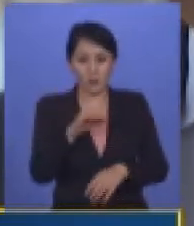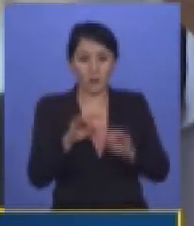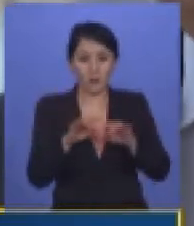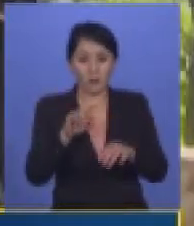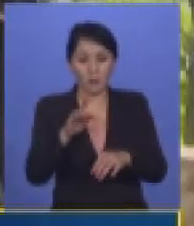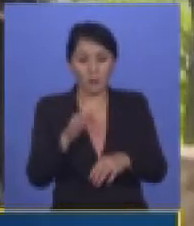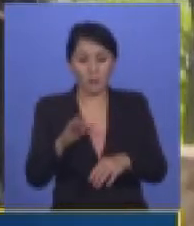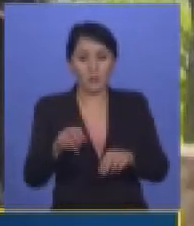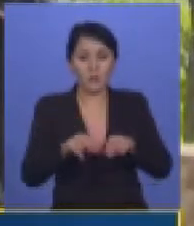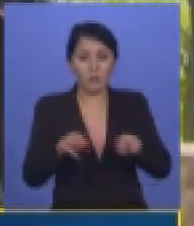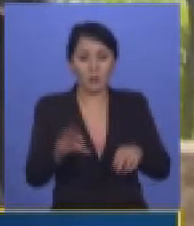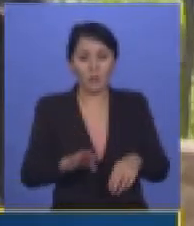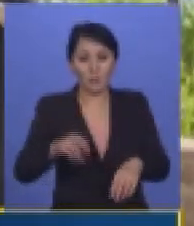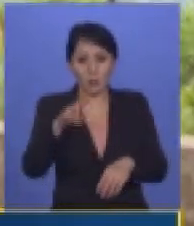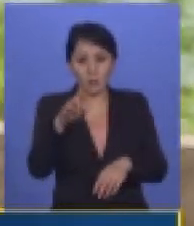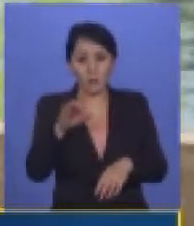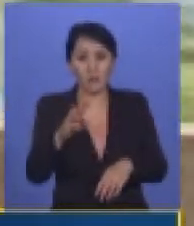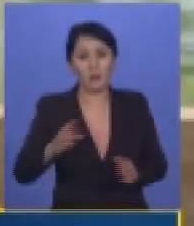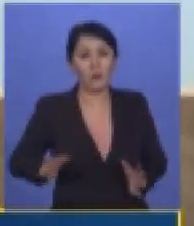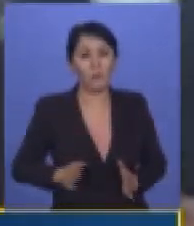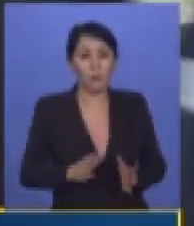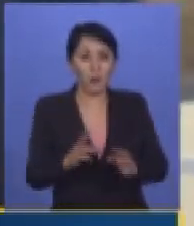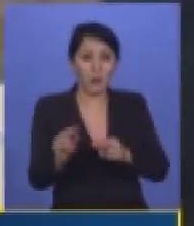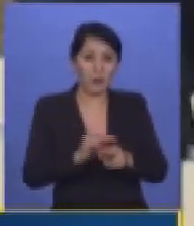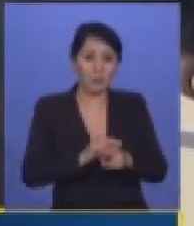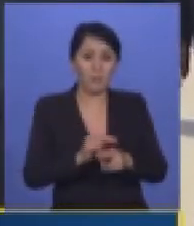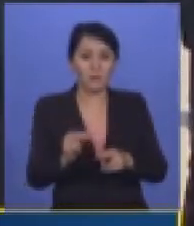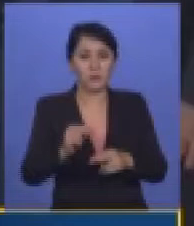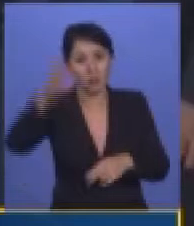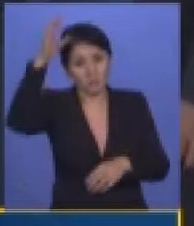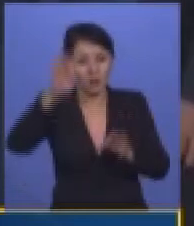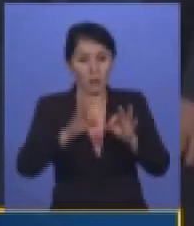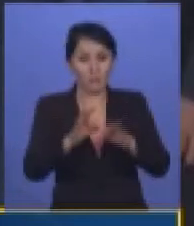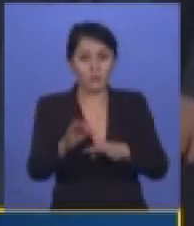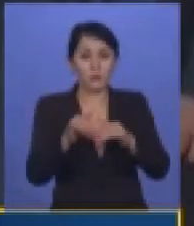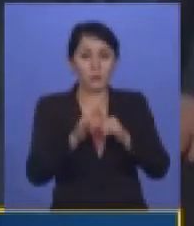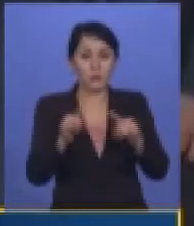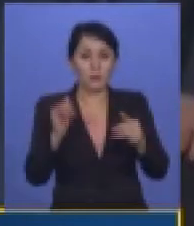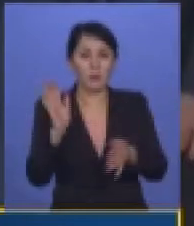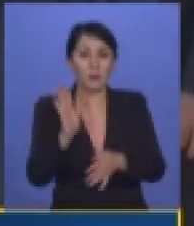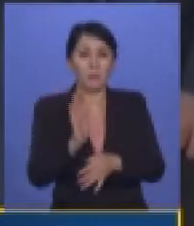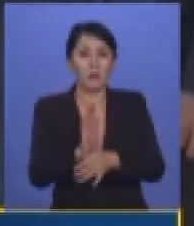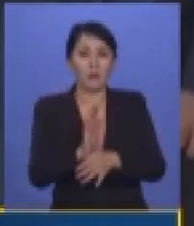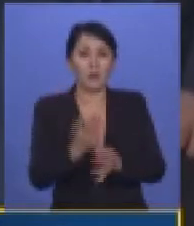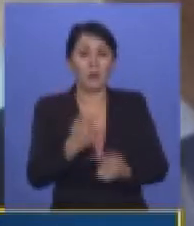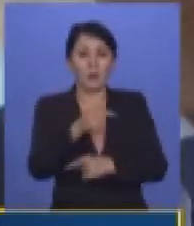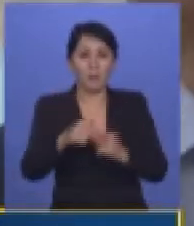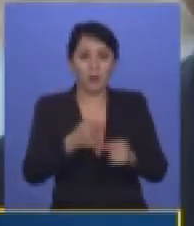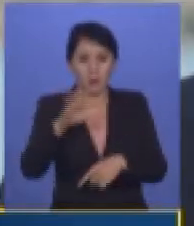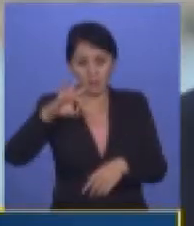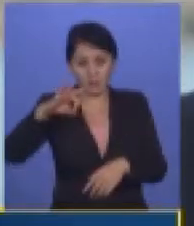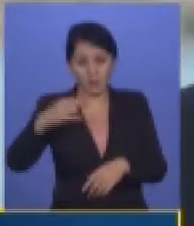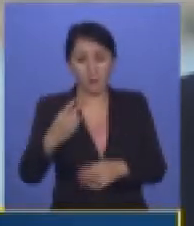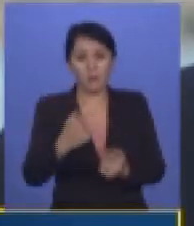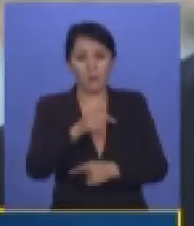Жомарт Тоқаев үкімет пен облыс әкімдігіне жол мәселесіне, экологияға, білім саласын дамытуға күш салуды тапсырды. Ал бизнестің әлеуметтік